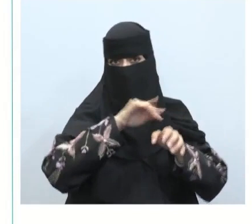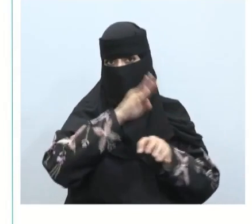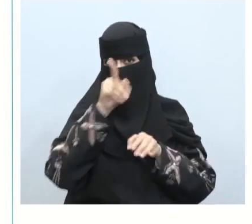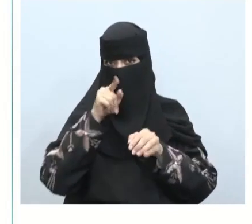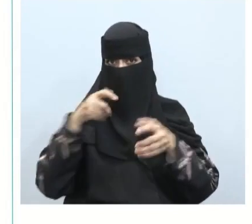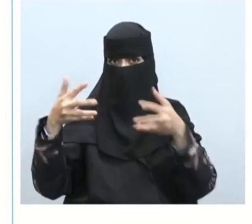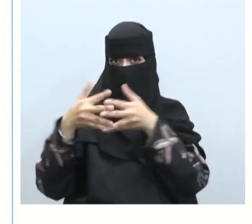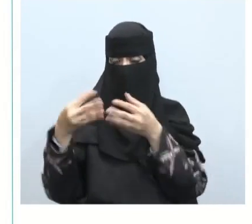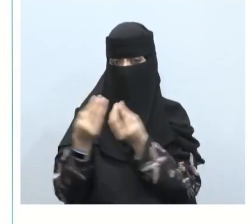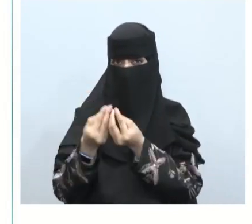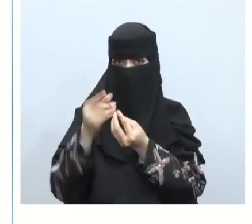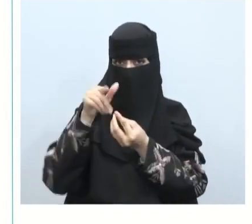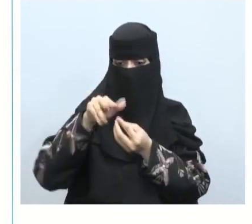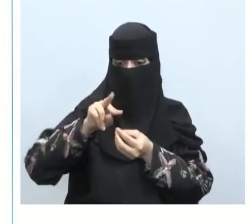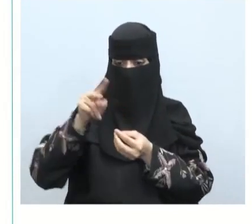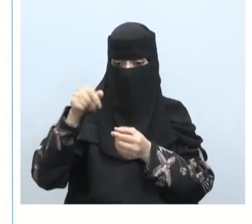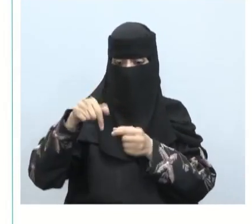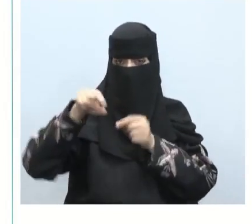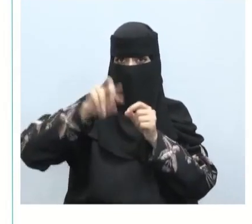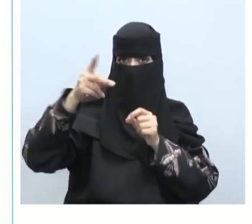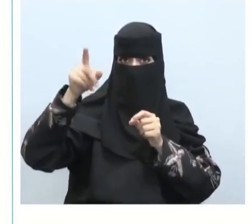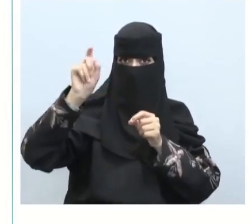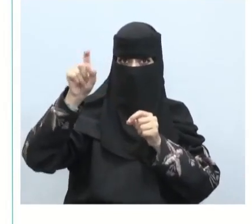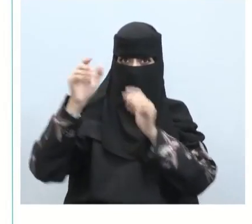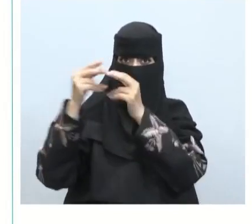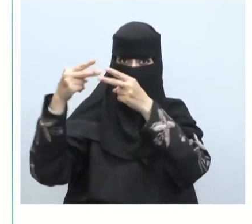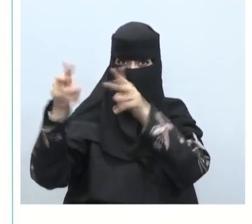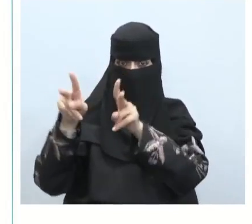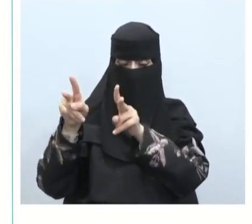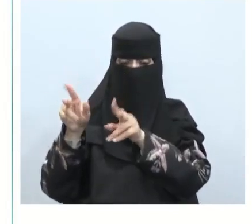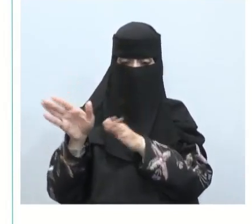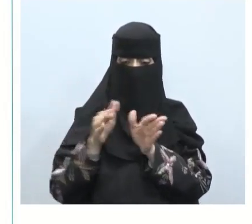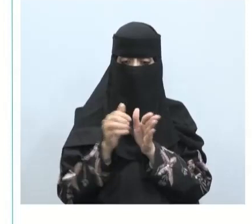مشاركتها معي نقرتين على الملف